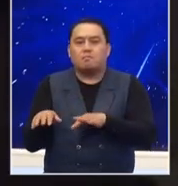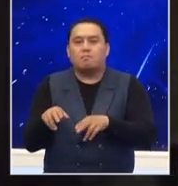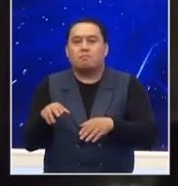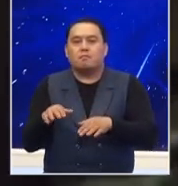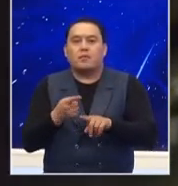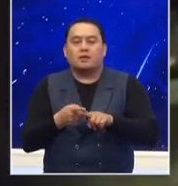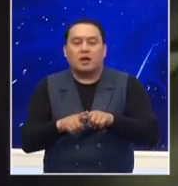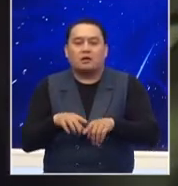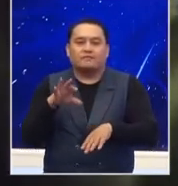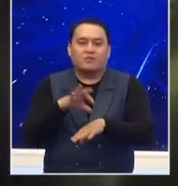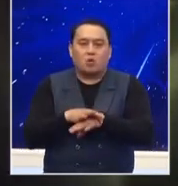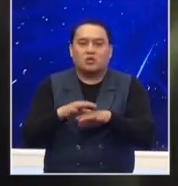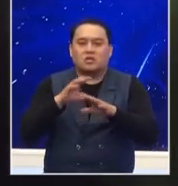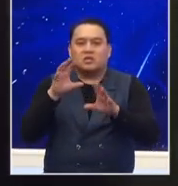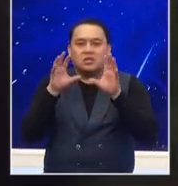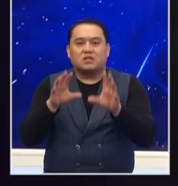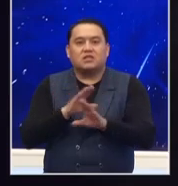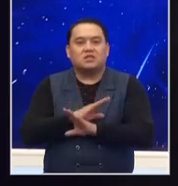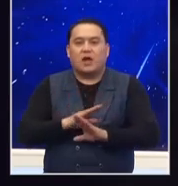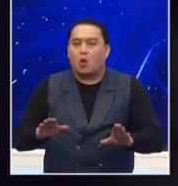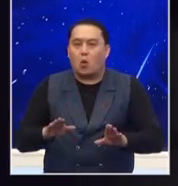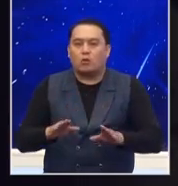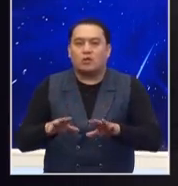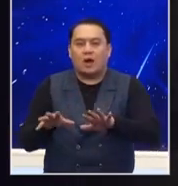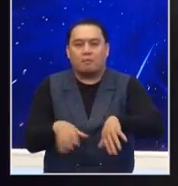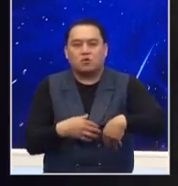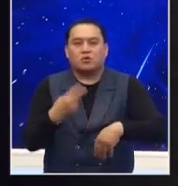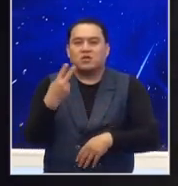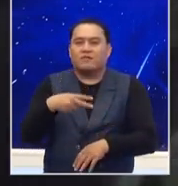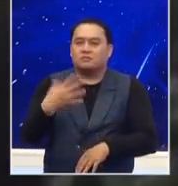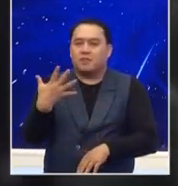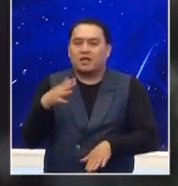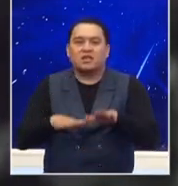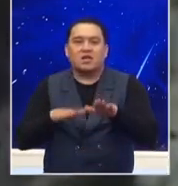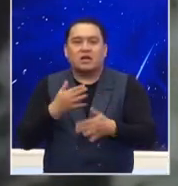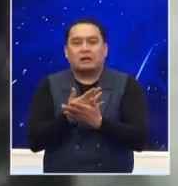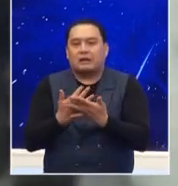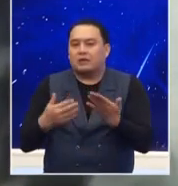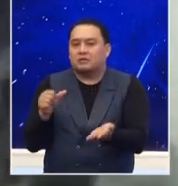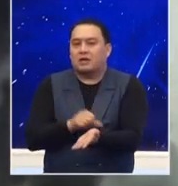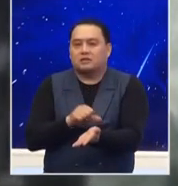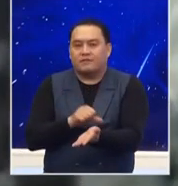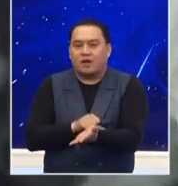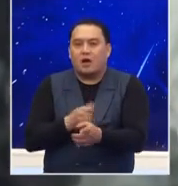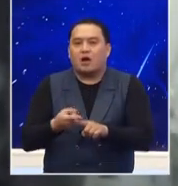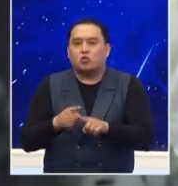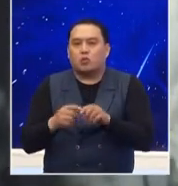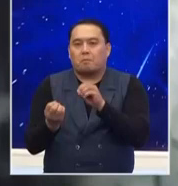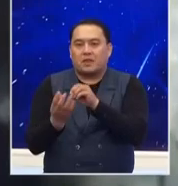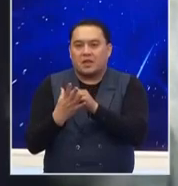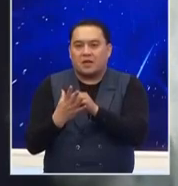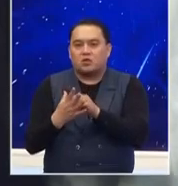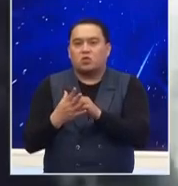оперативно-профилактического мероприятия из незаконного оборота изъято более 25 килограммов различных наркосредств, из